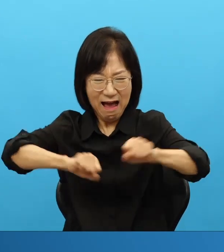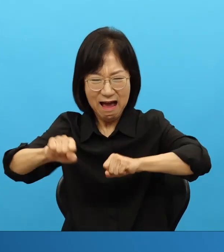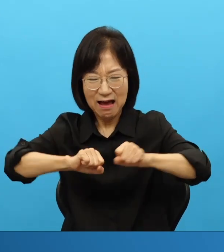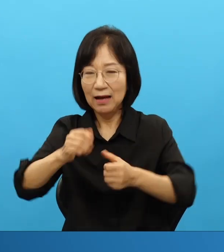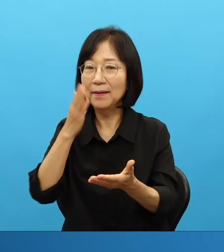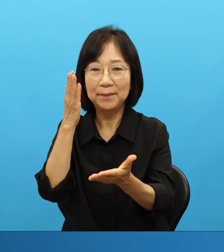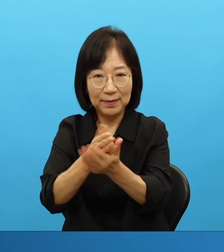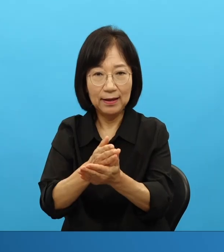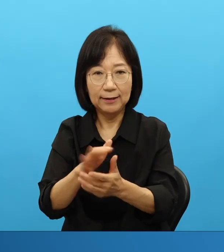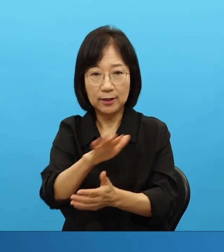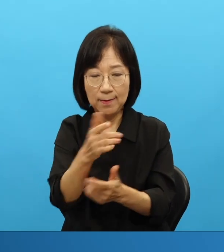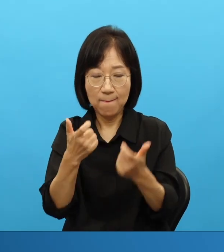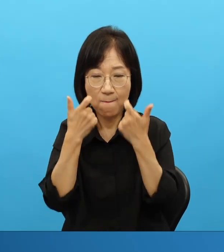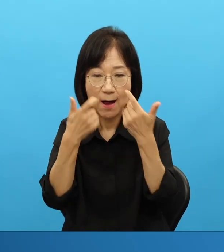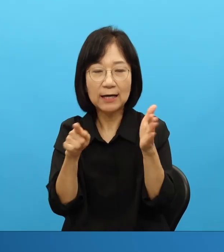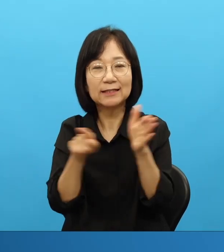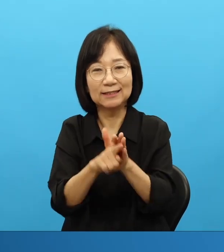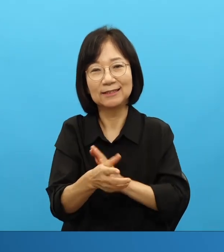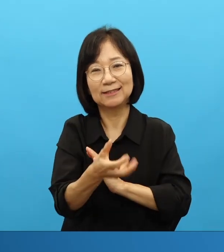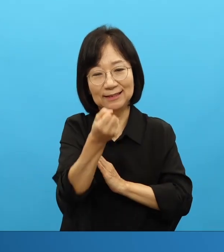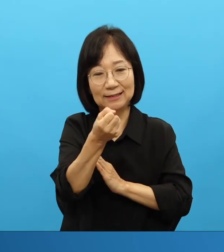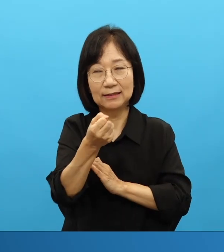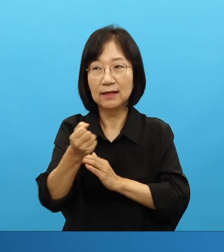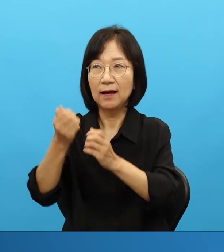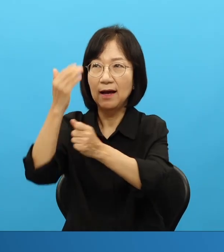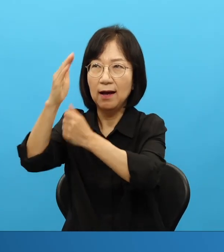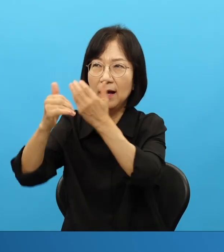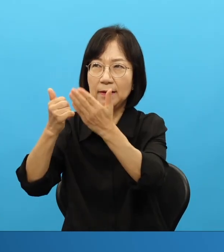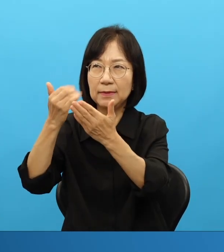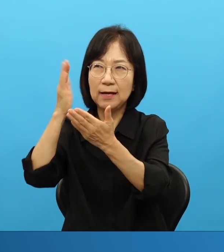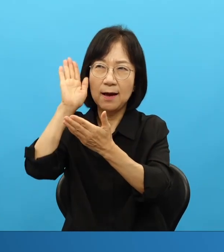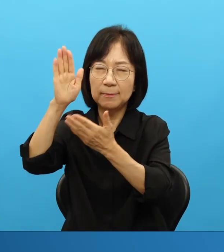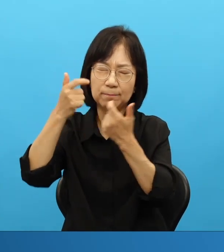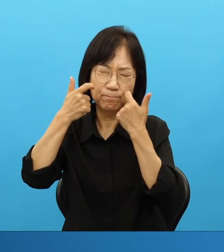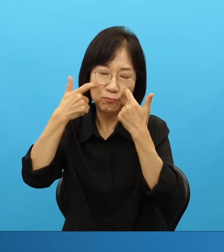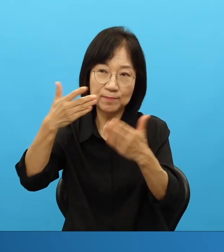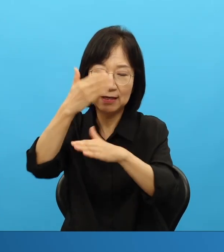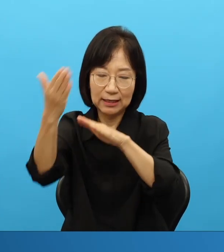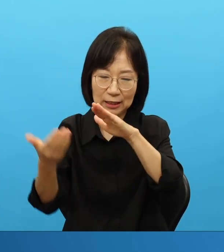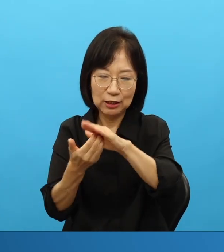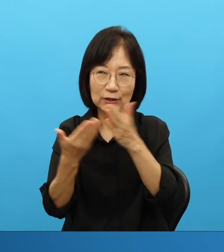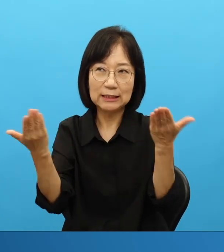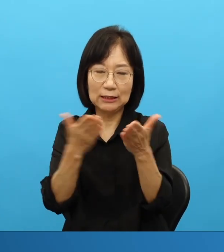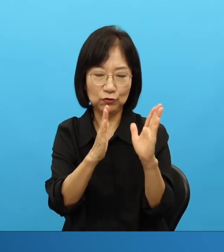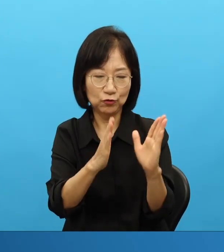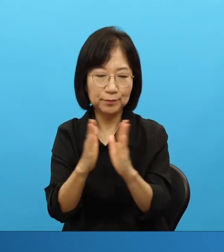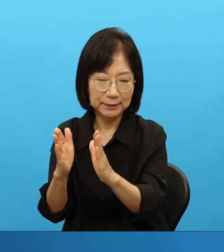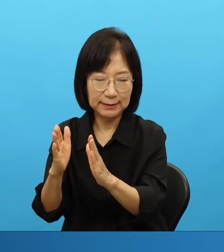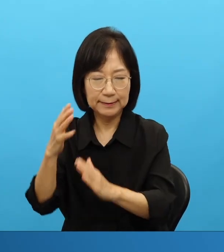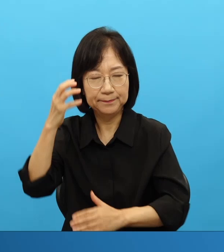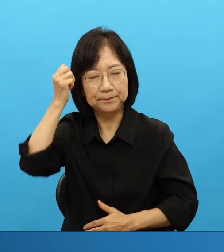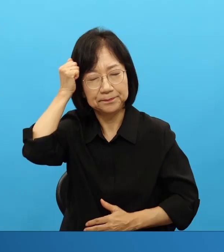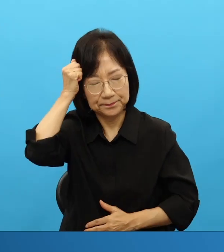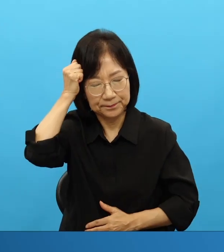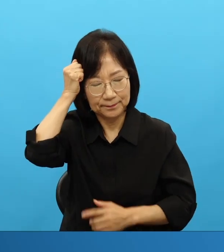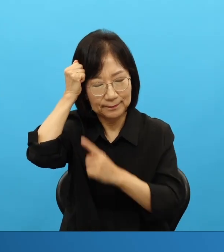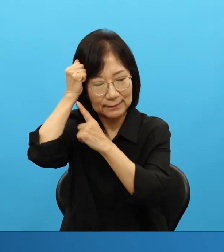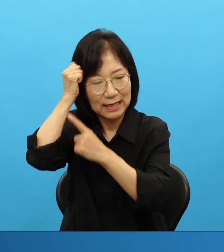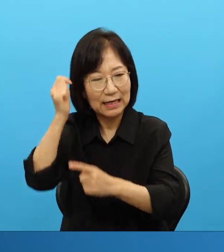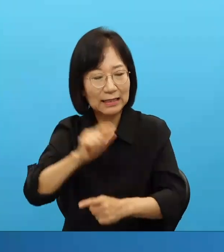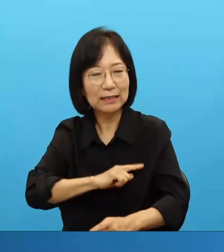가지세요. 하나님이 분명히 이루실 일을 준비하고 계신다. 그걸 보고 영원이라고